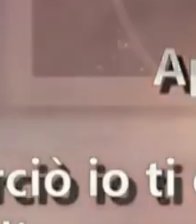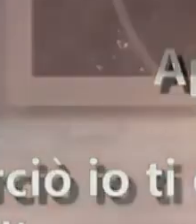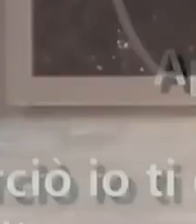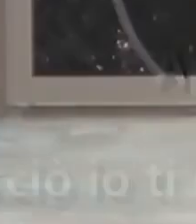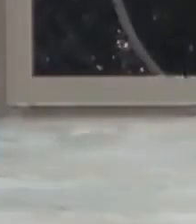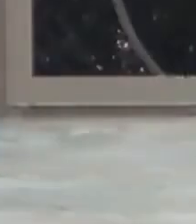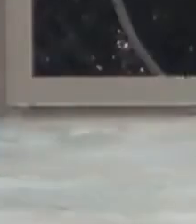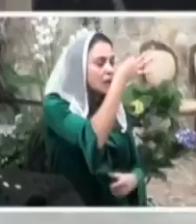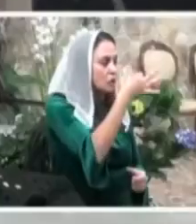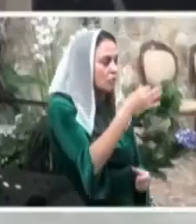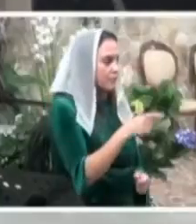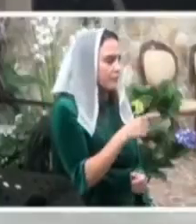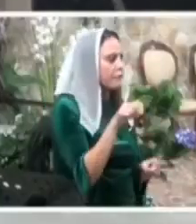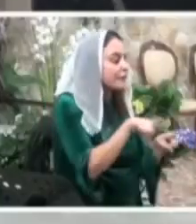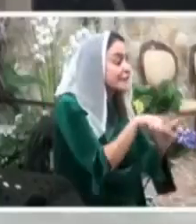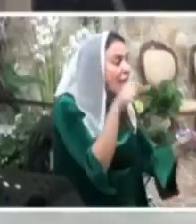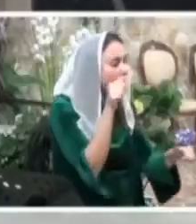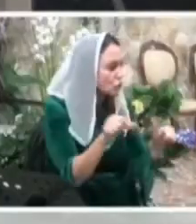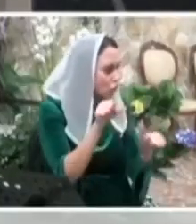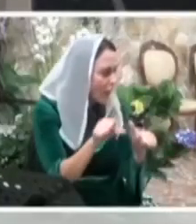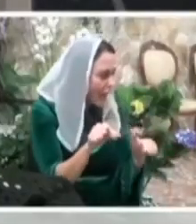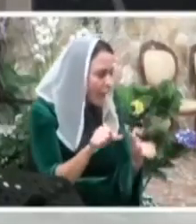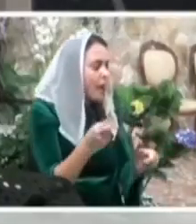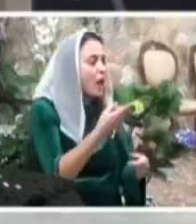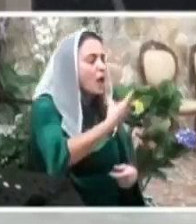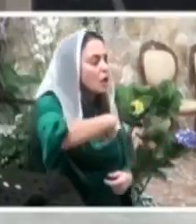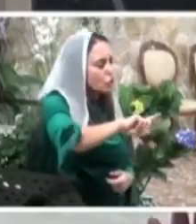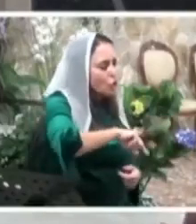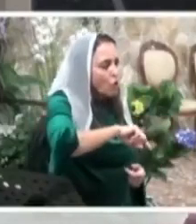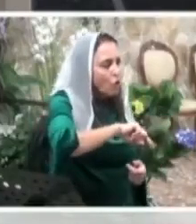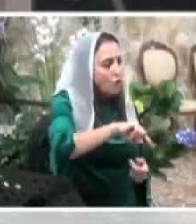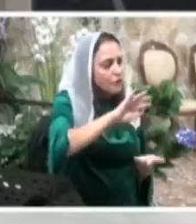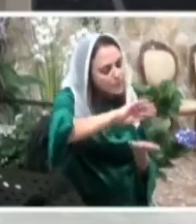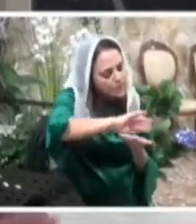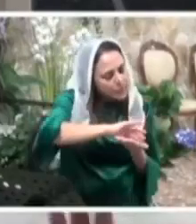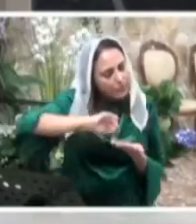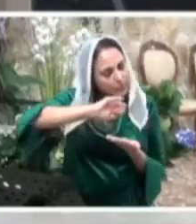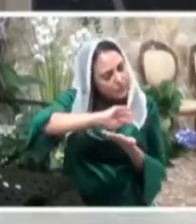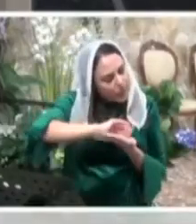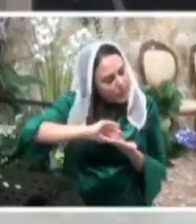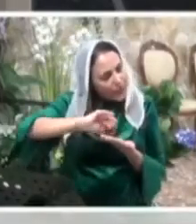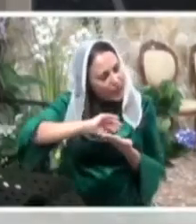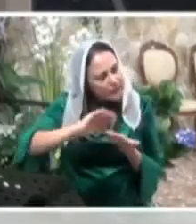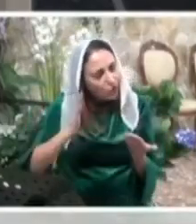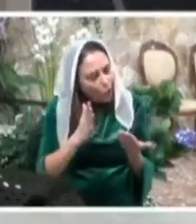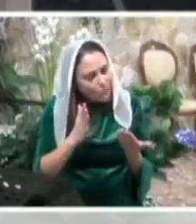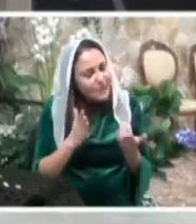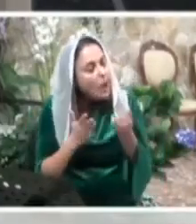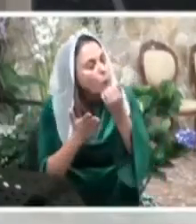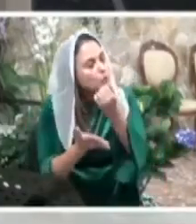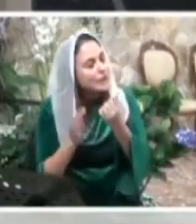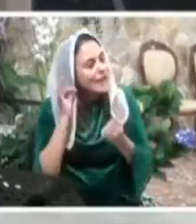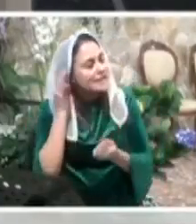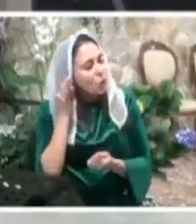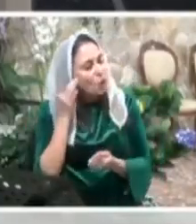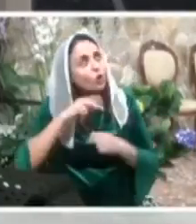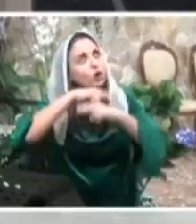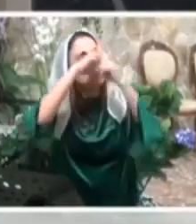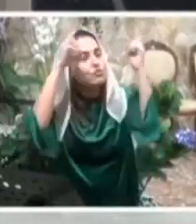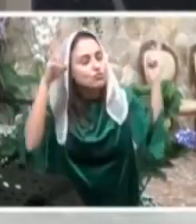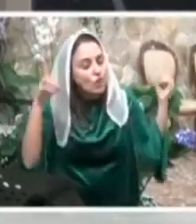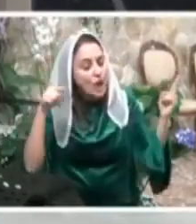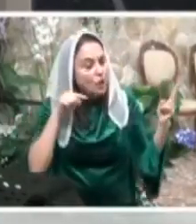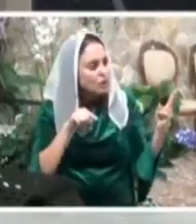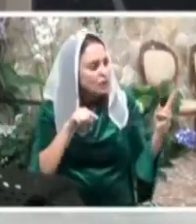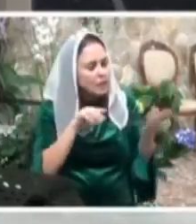Oh fratello, sorella, mettiamo da parte un tesoro in cielo, dove non c'è